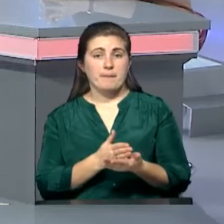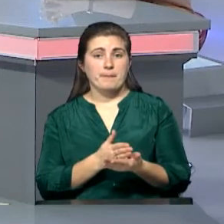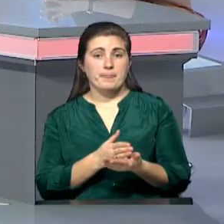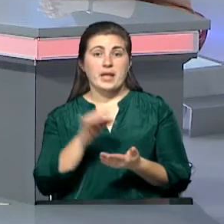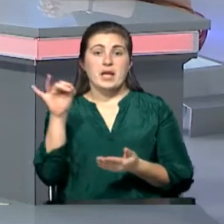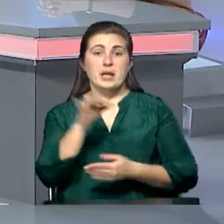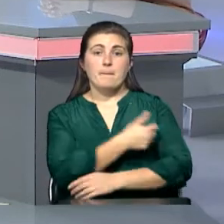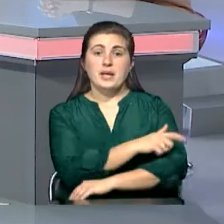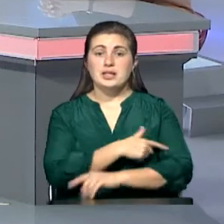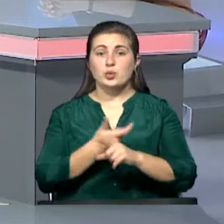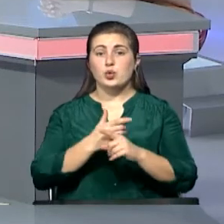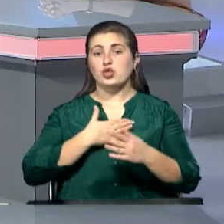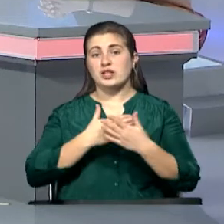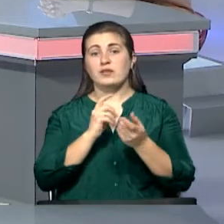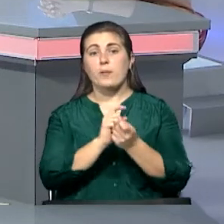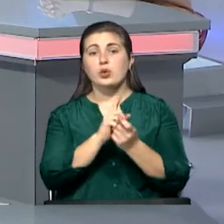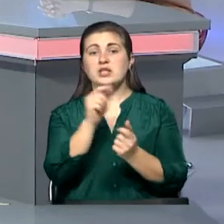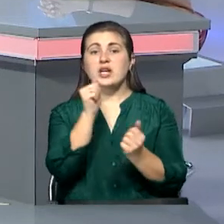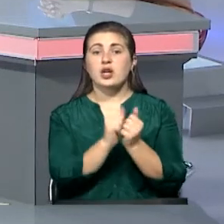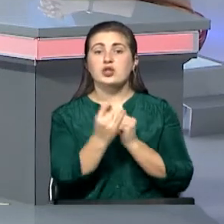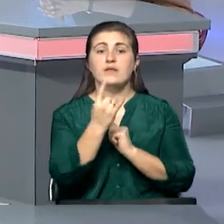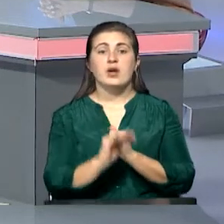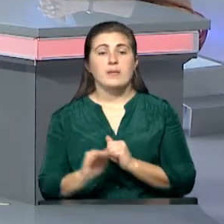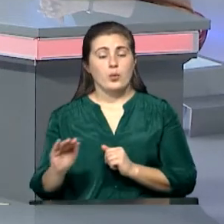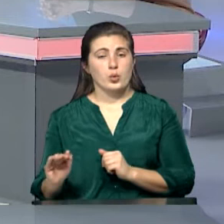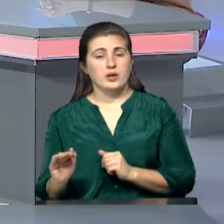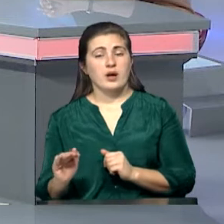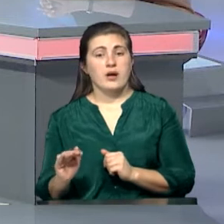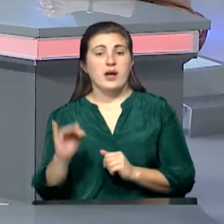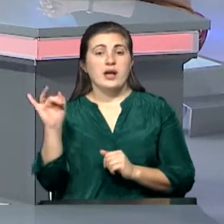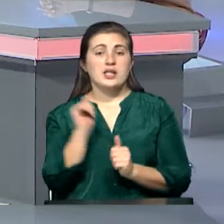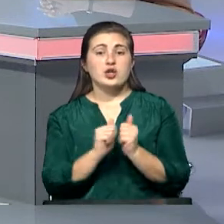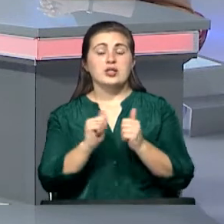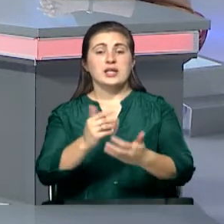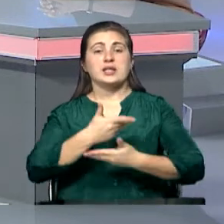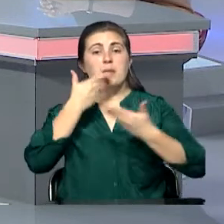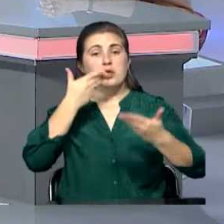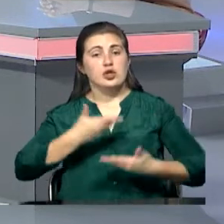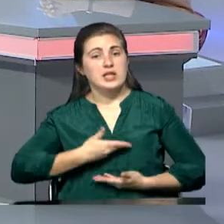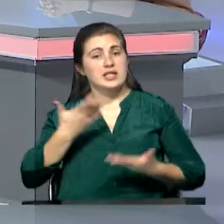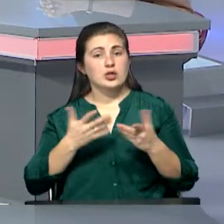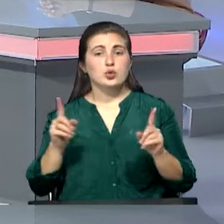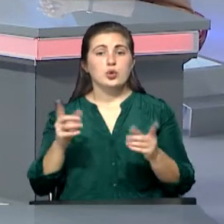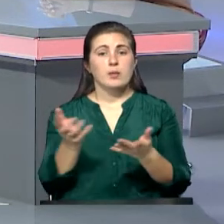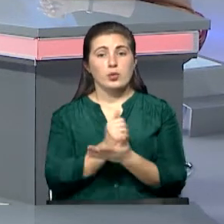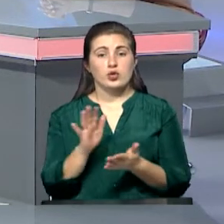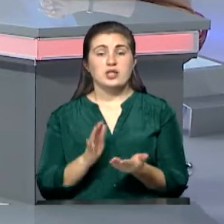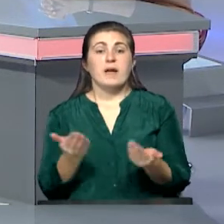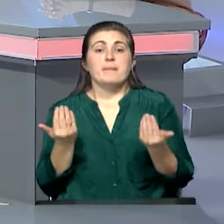И больница очень активно борется за каждого ребенка. И часто к нам обращаются, если что-то не получается. То есть